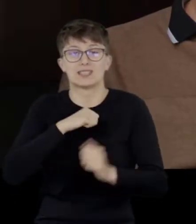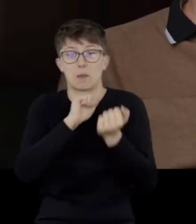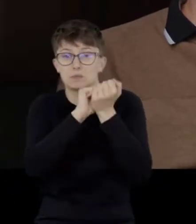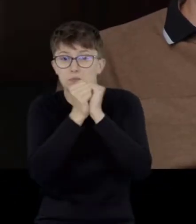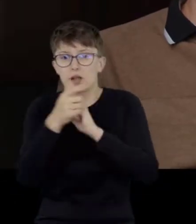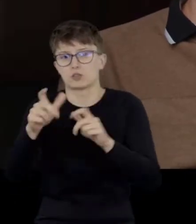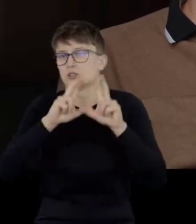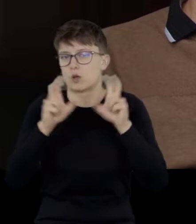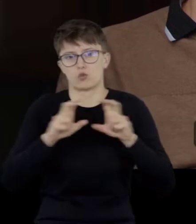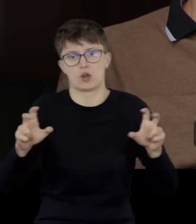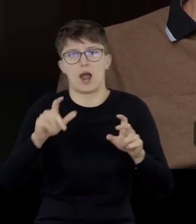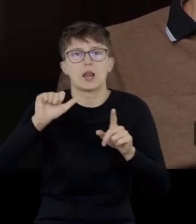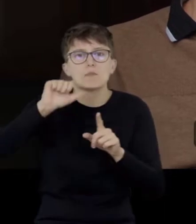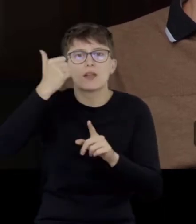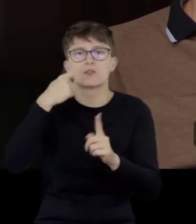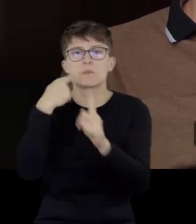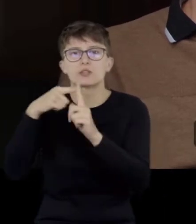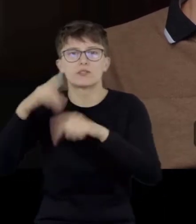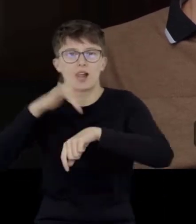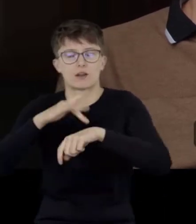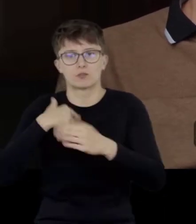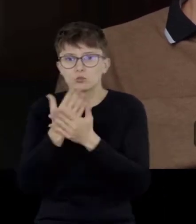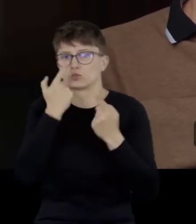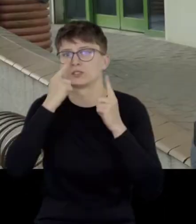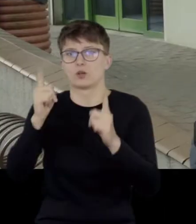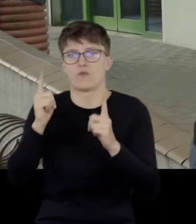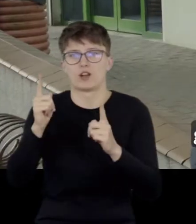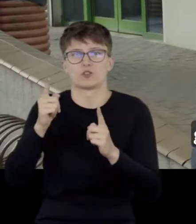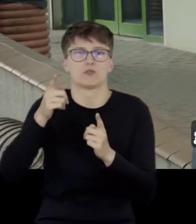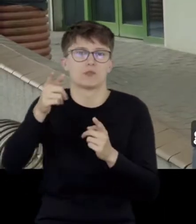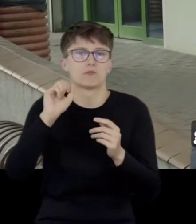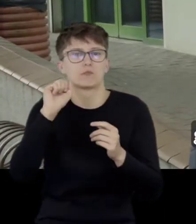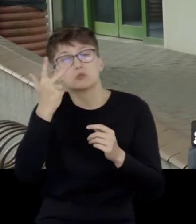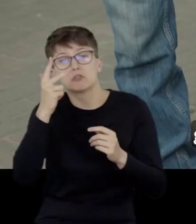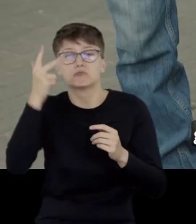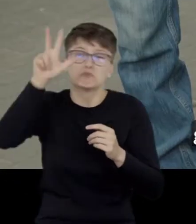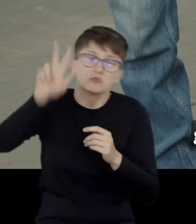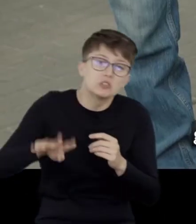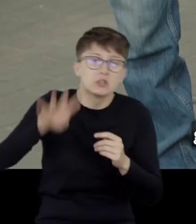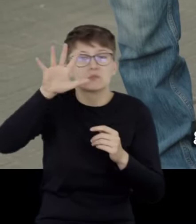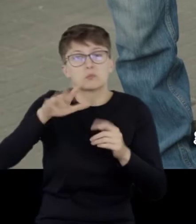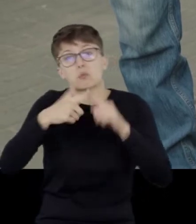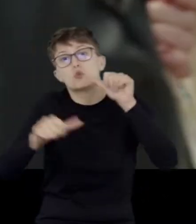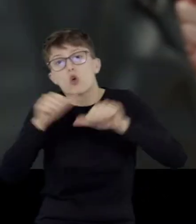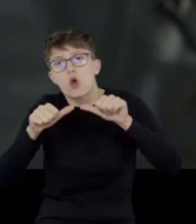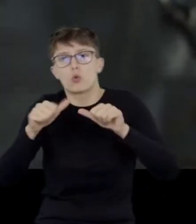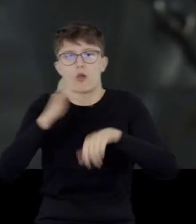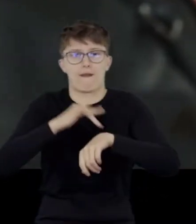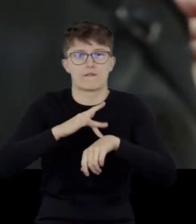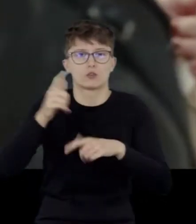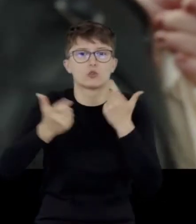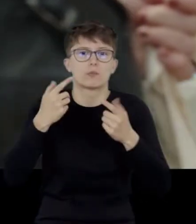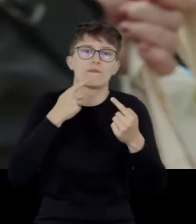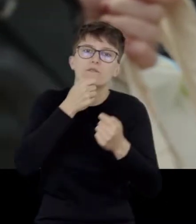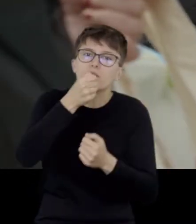Proces zmiany trwa cały czas, ale takie pierwsze pozytywne efekty to zauważaliśmy gdzieś tak po 3-4 miesiącach, po pół roku. Zawsze robimy wywiady